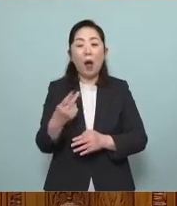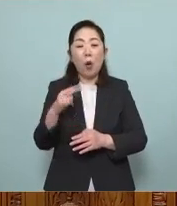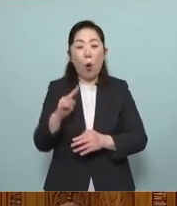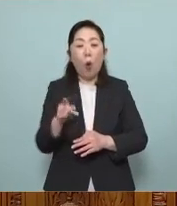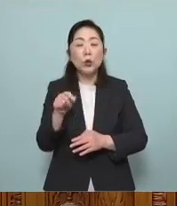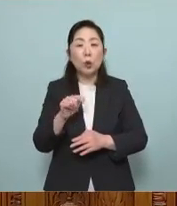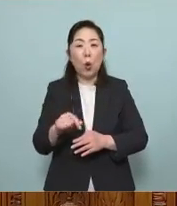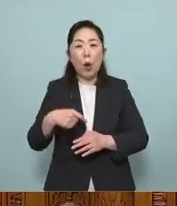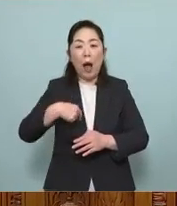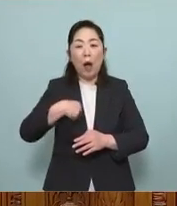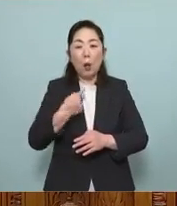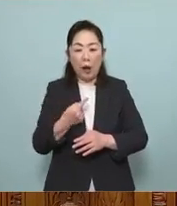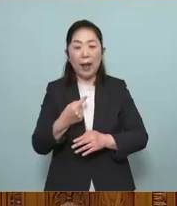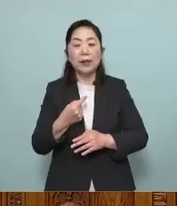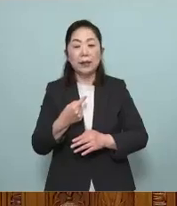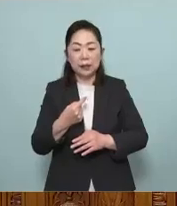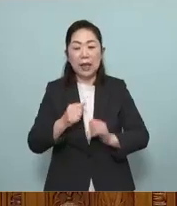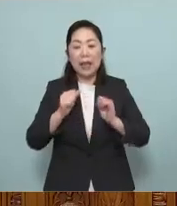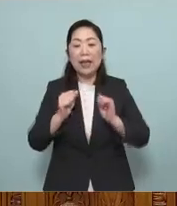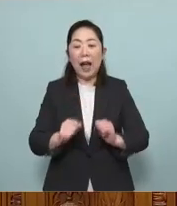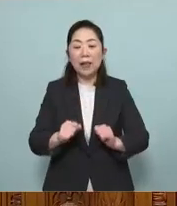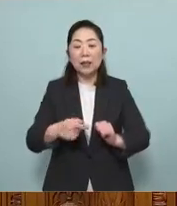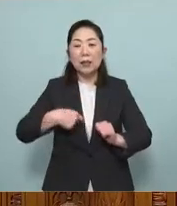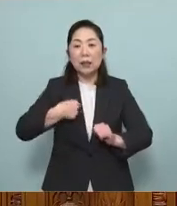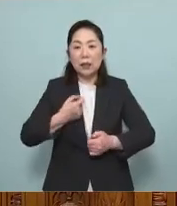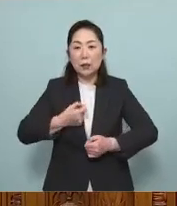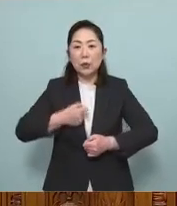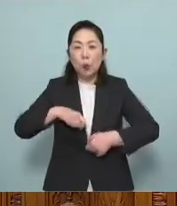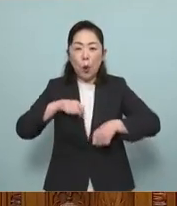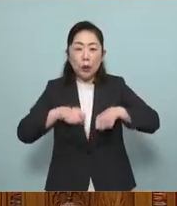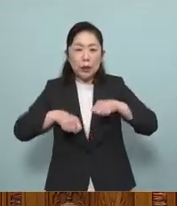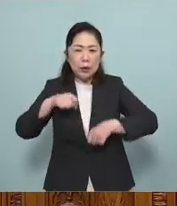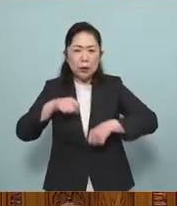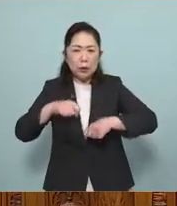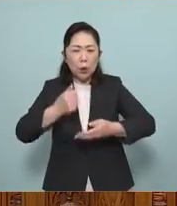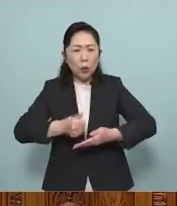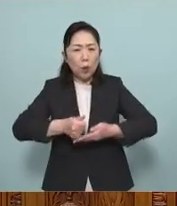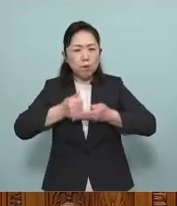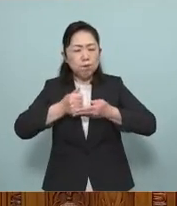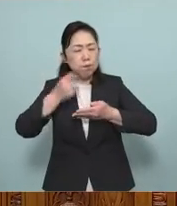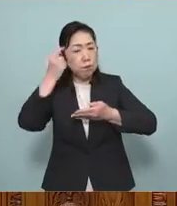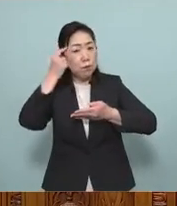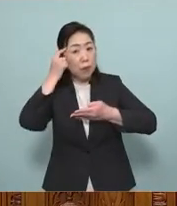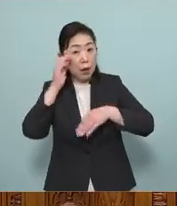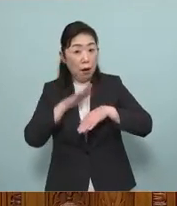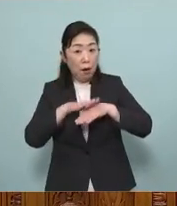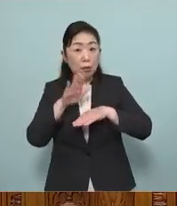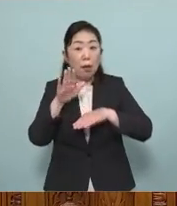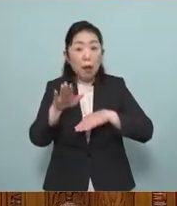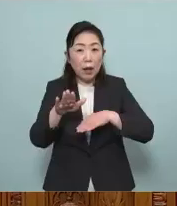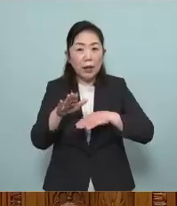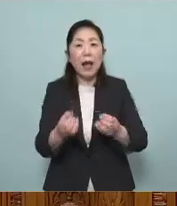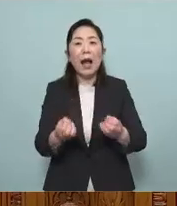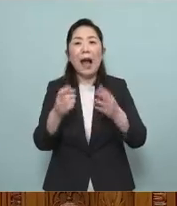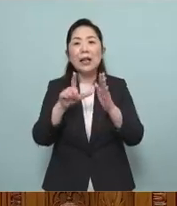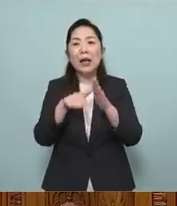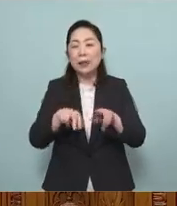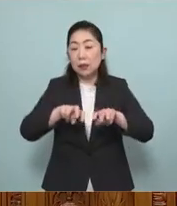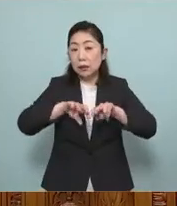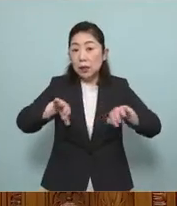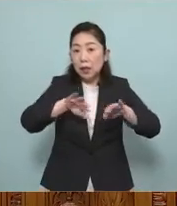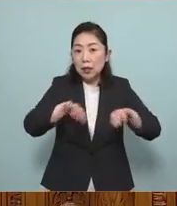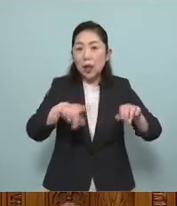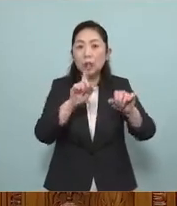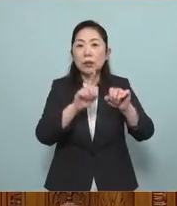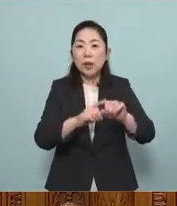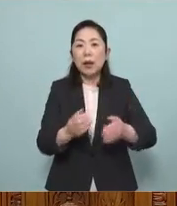を改革する、自らを律することに重きを置きました。今、新たな時代を切り開くにあたり、